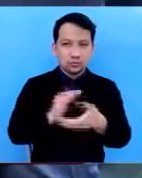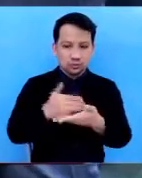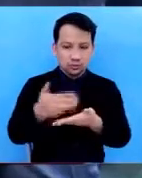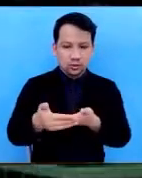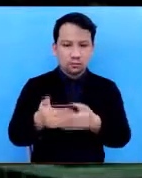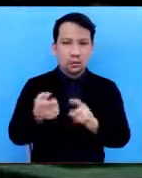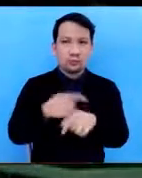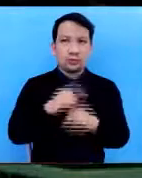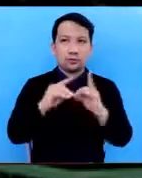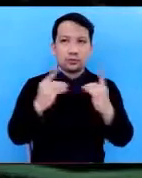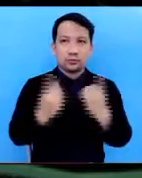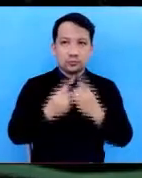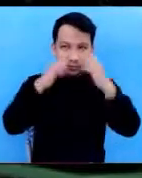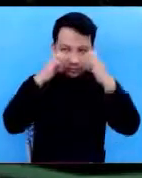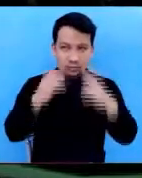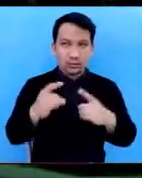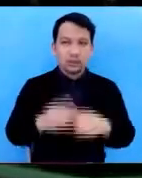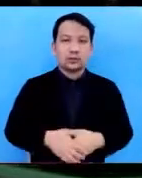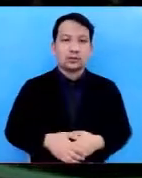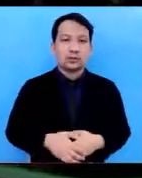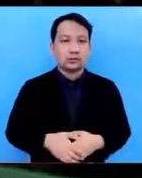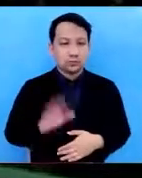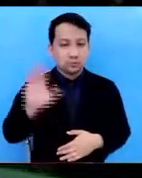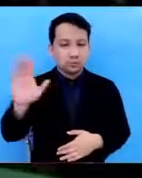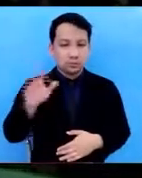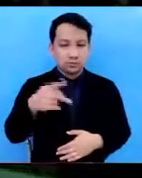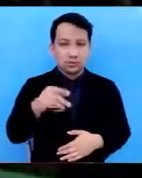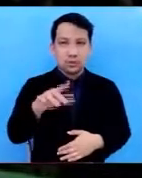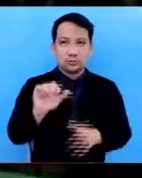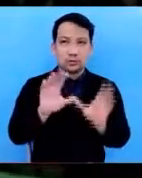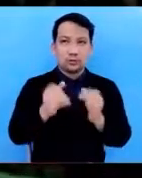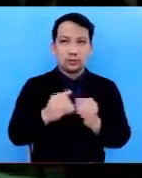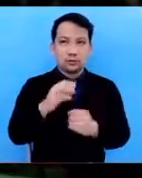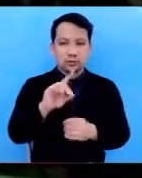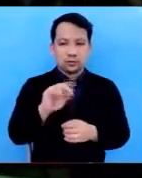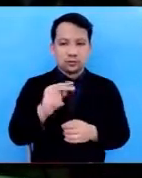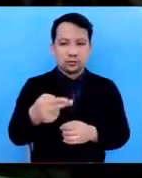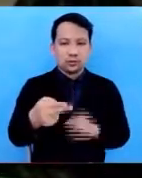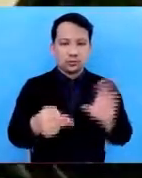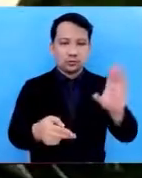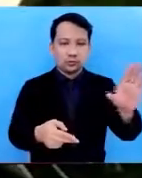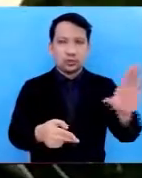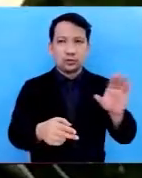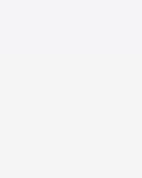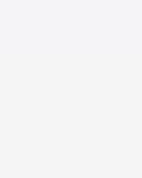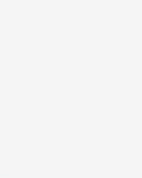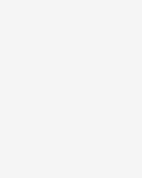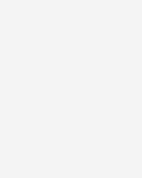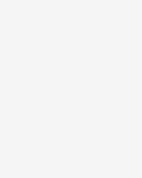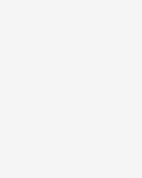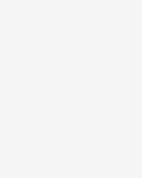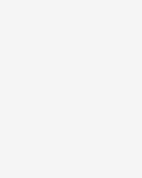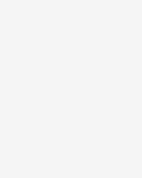Education at sa formally deal para sa Department of Health. Wala pang tugon ng PSDBM sa issue.